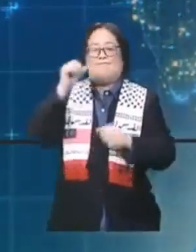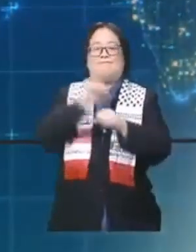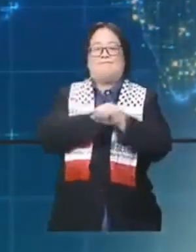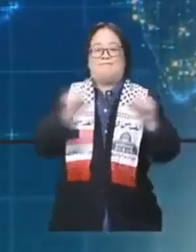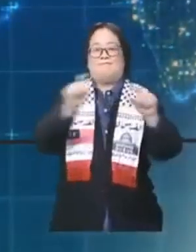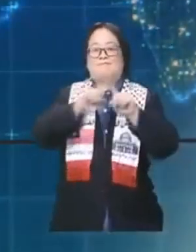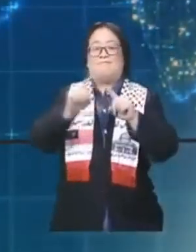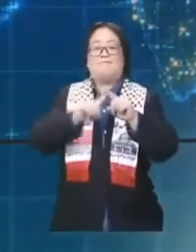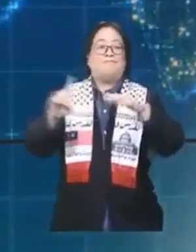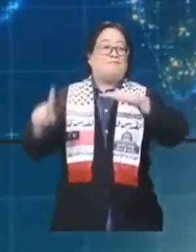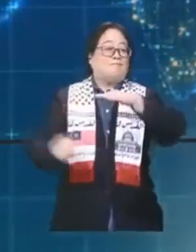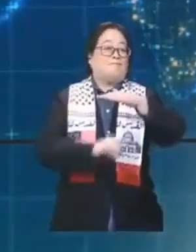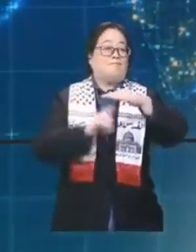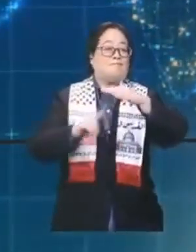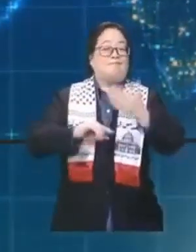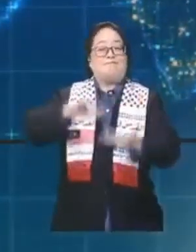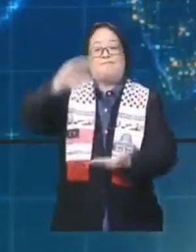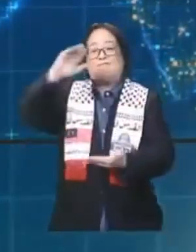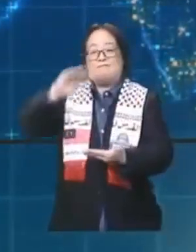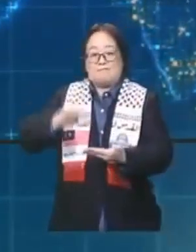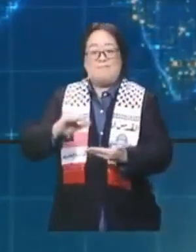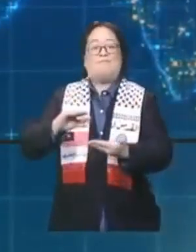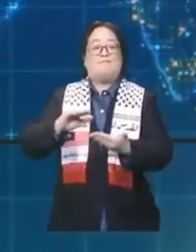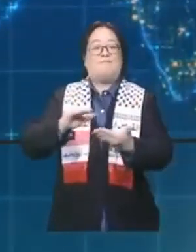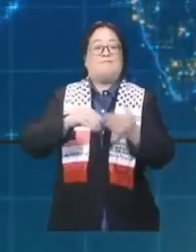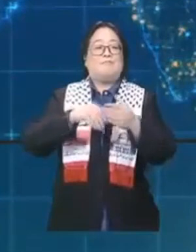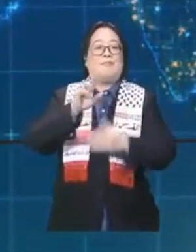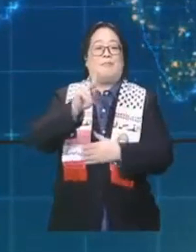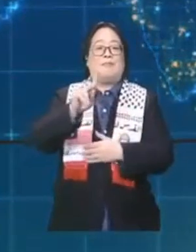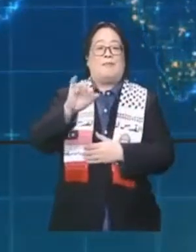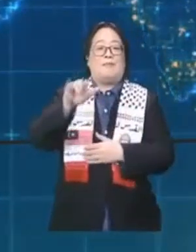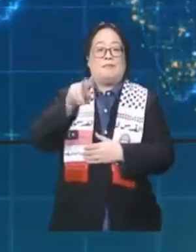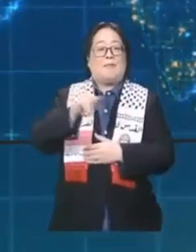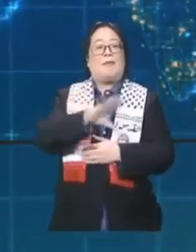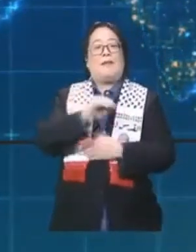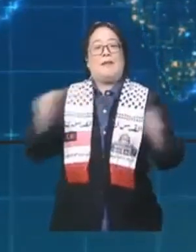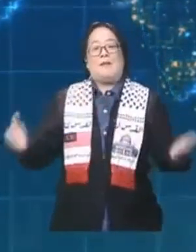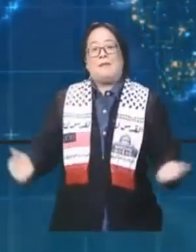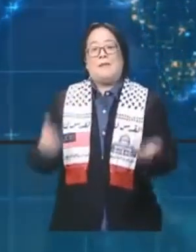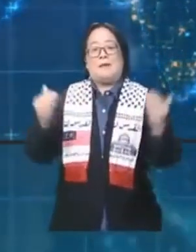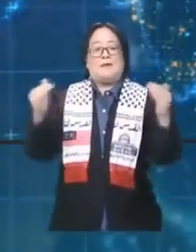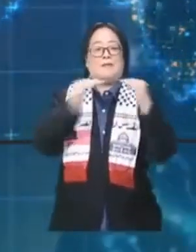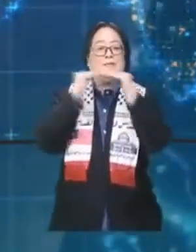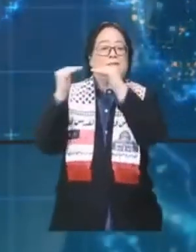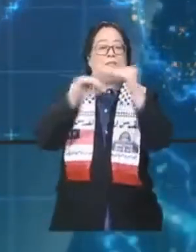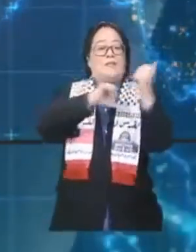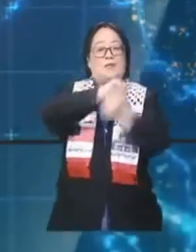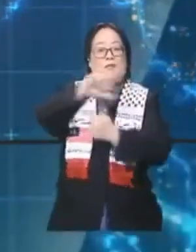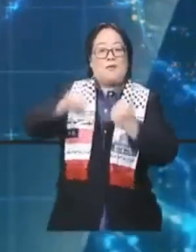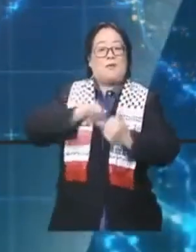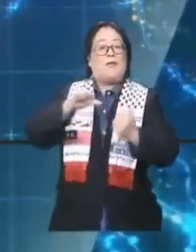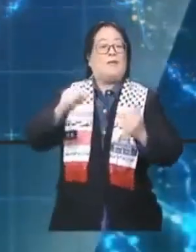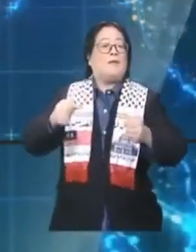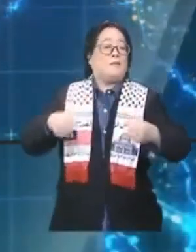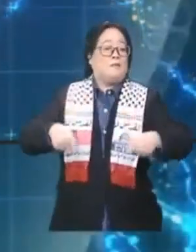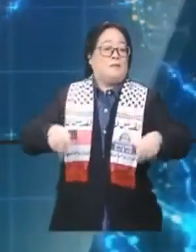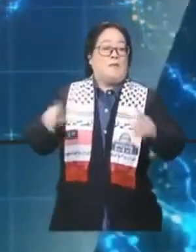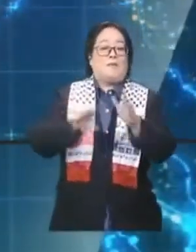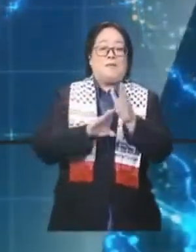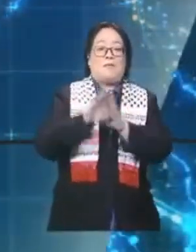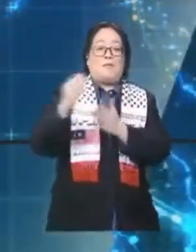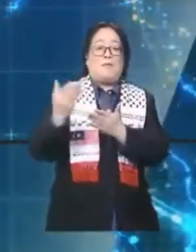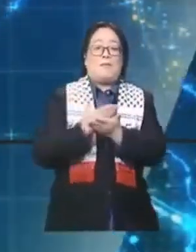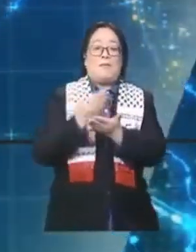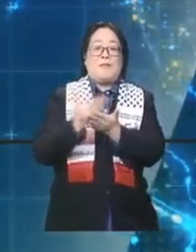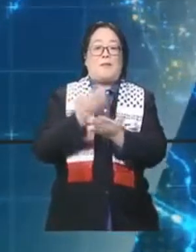berkata kerajaan telah melaksanakan pelbagai dasar yang mengurangkan pelepasan karbon menggalakkan kesaksamaan sosial